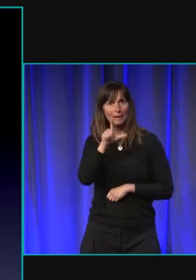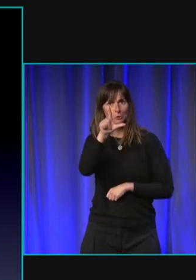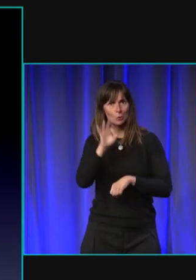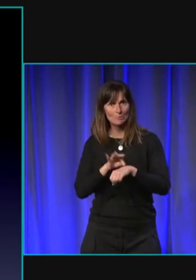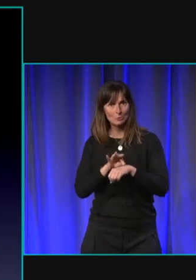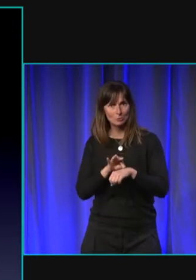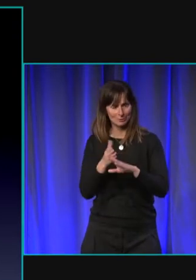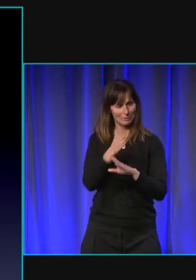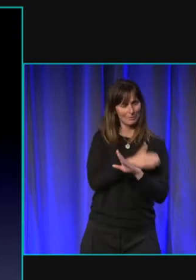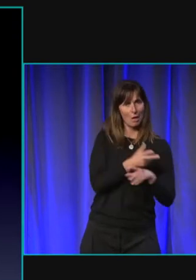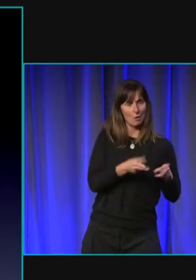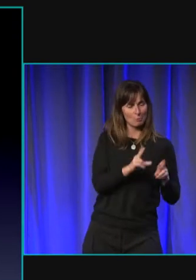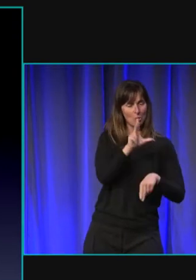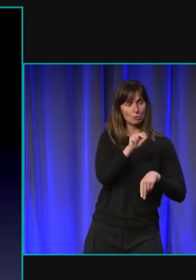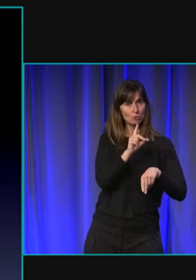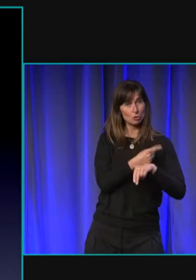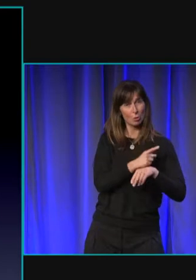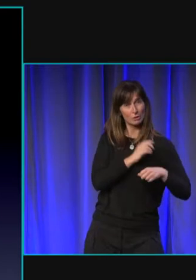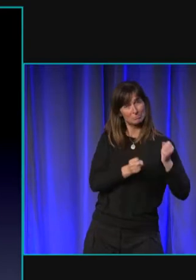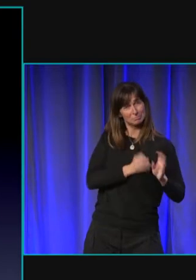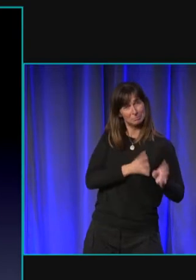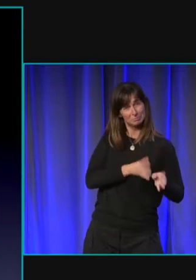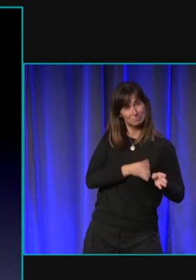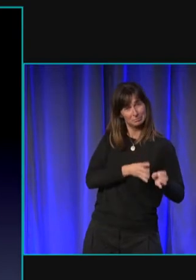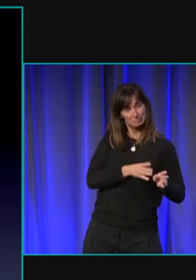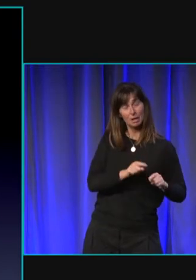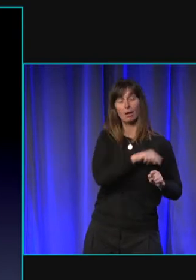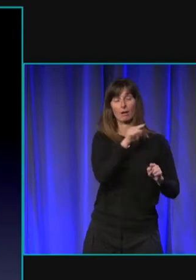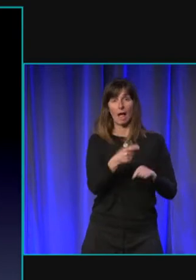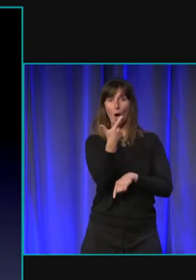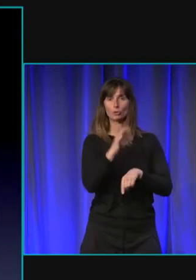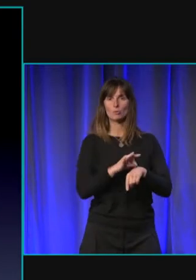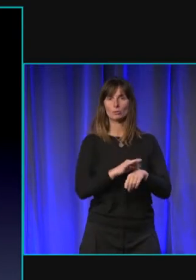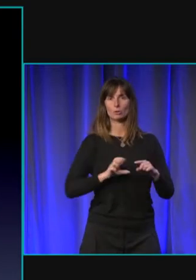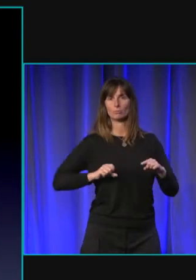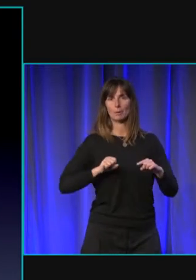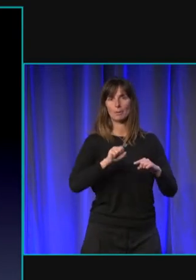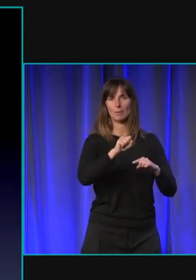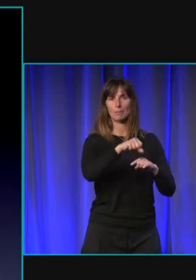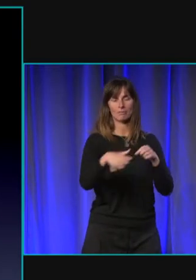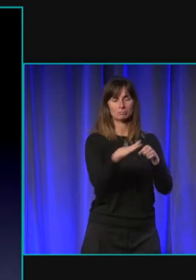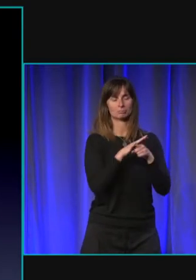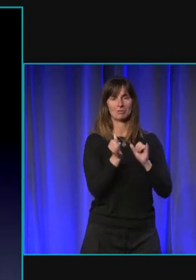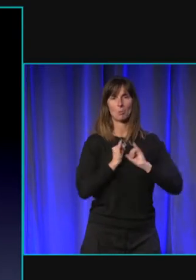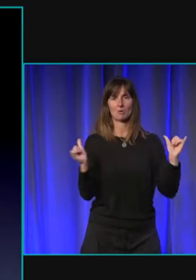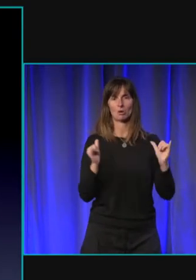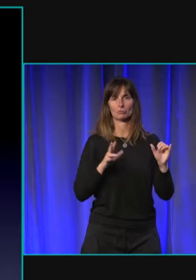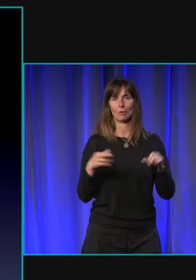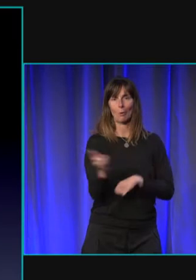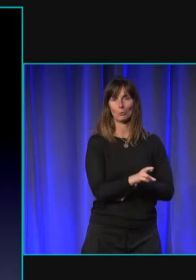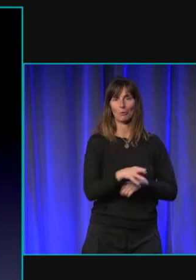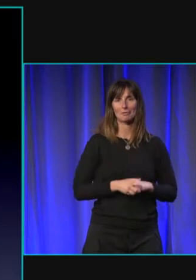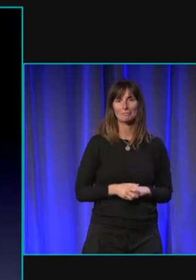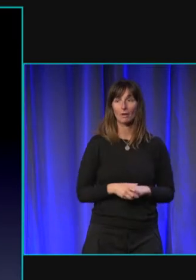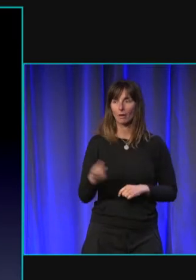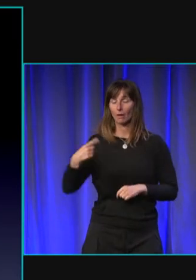sprint de 30 secondes, en seulement 2 minutes, vous voyez que les enfants ont récupéré la totalité de leur puissance. Alors que